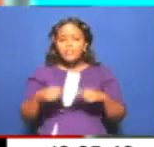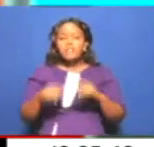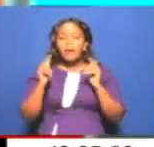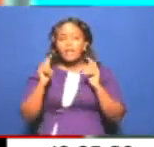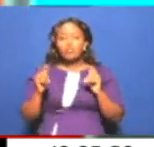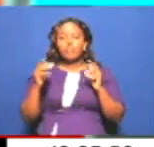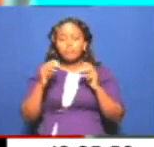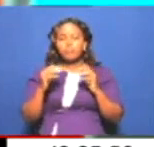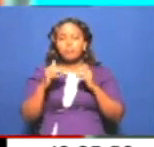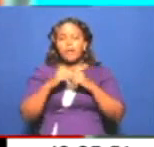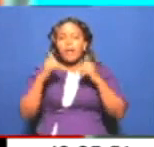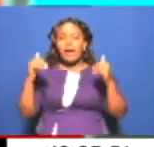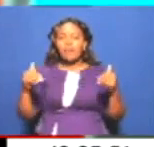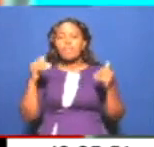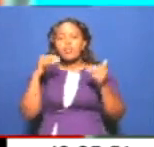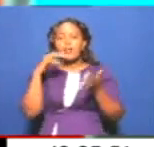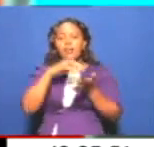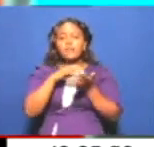ama pengine